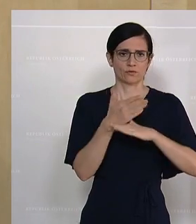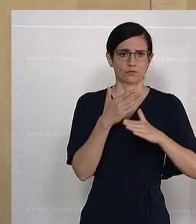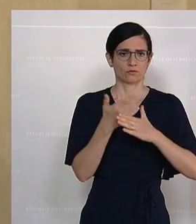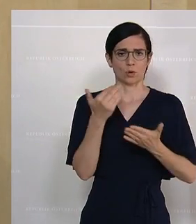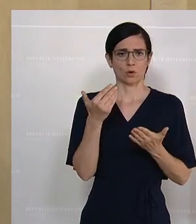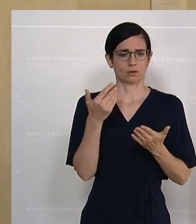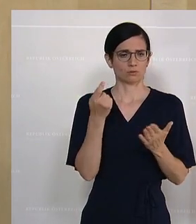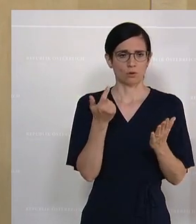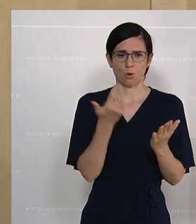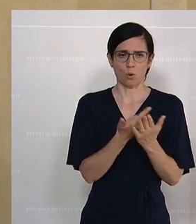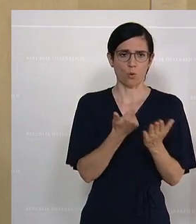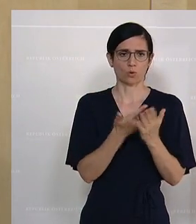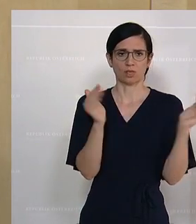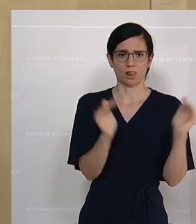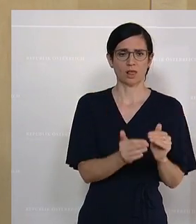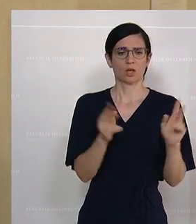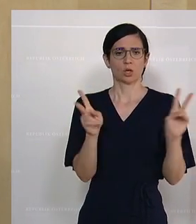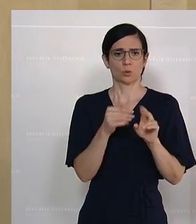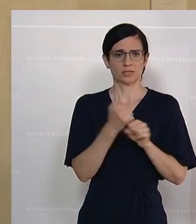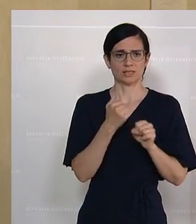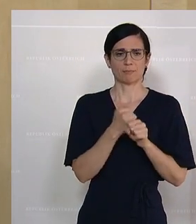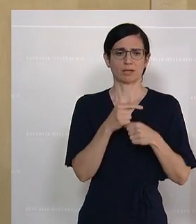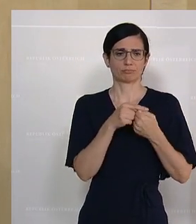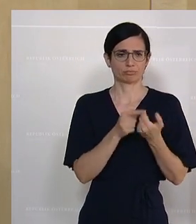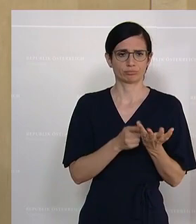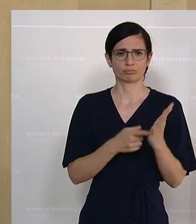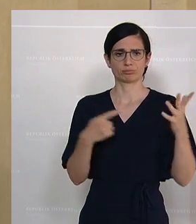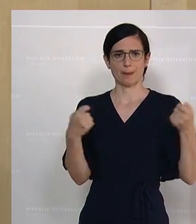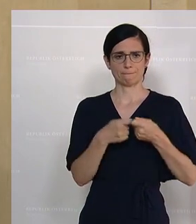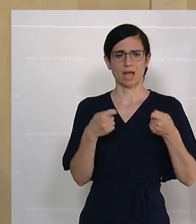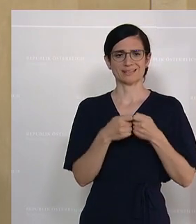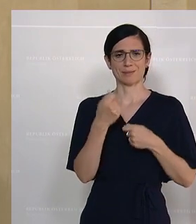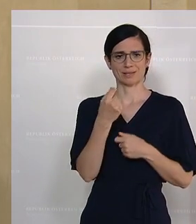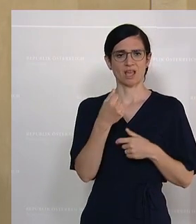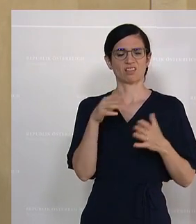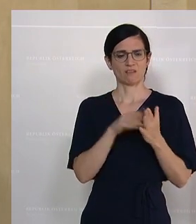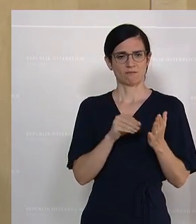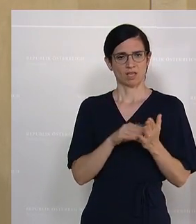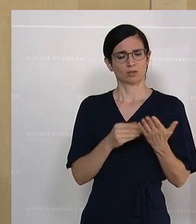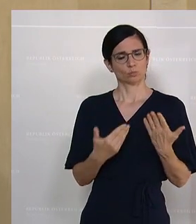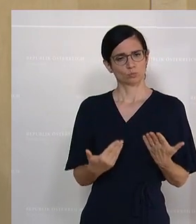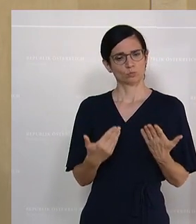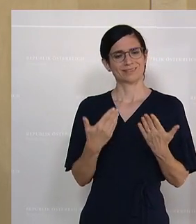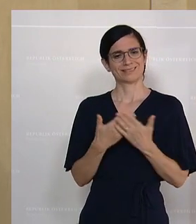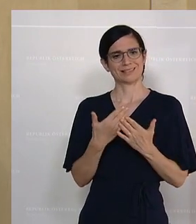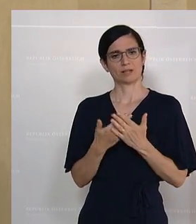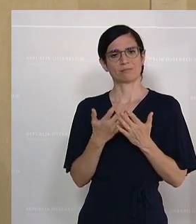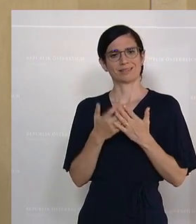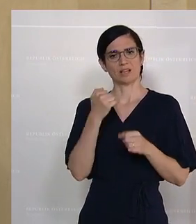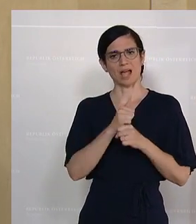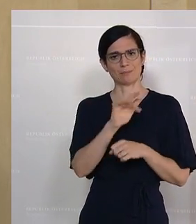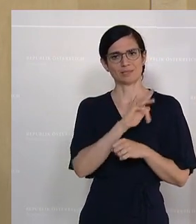für kurzarbeit für viele maßnahmen geld in die hand genommen um dort auch arbeitsplätze